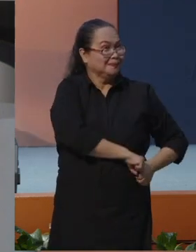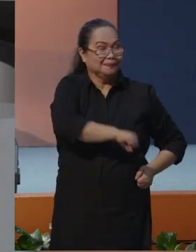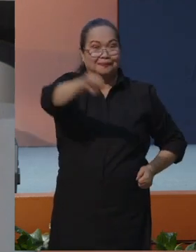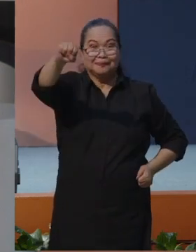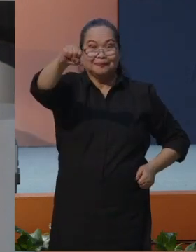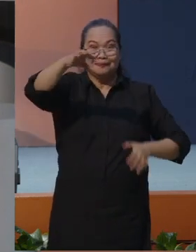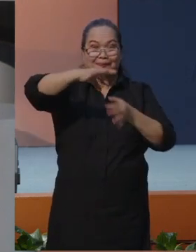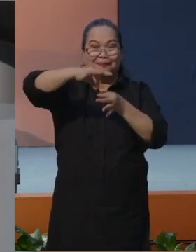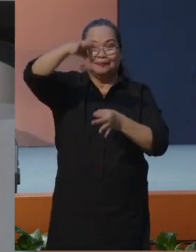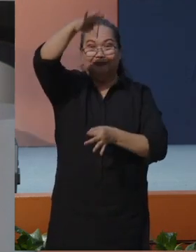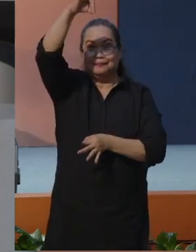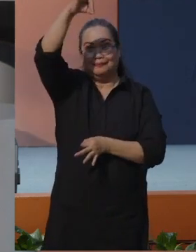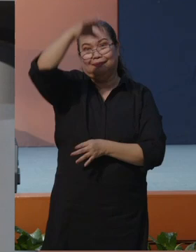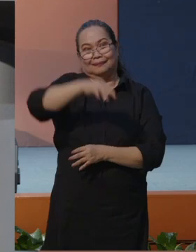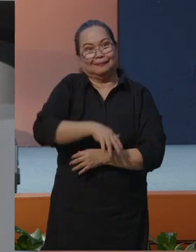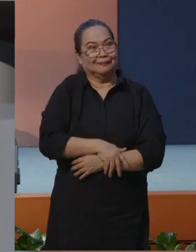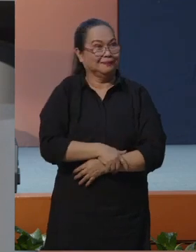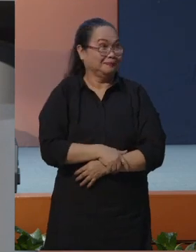the Spirit.